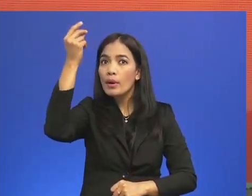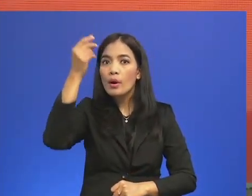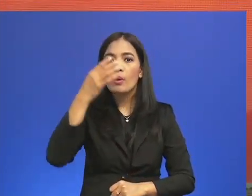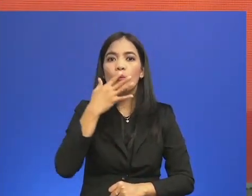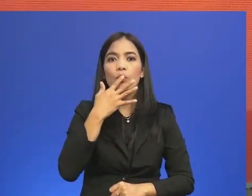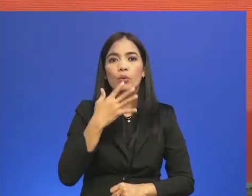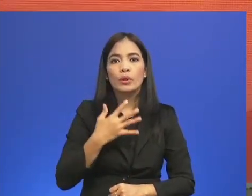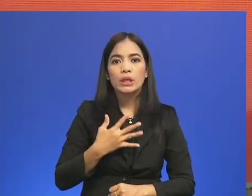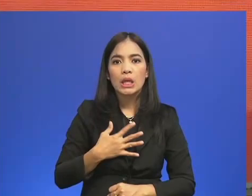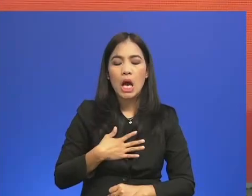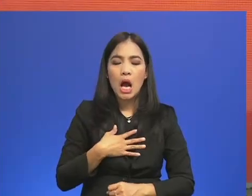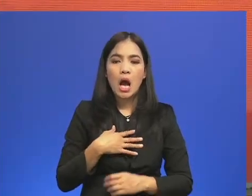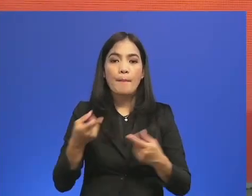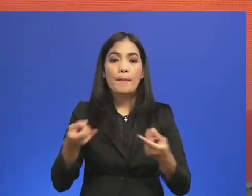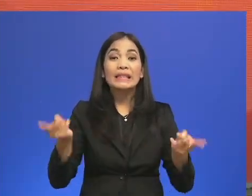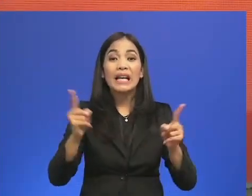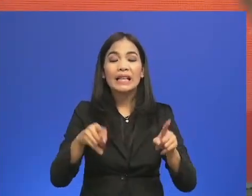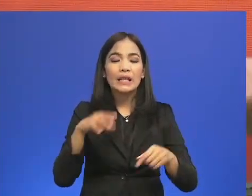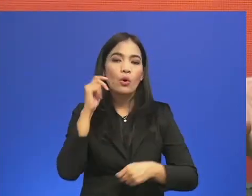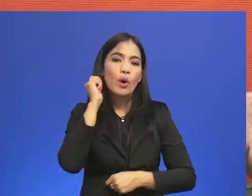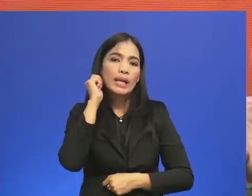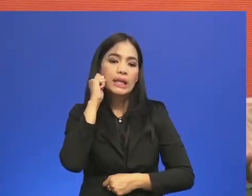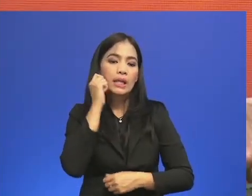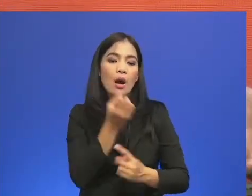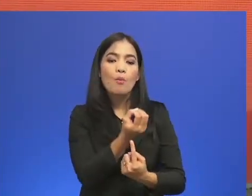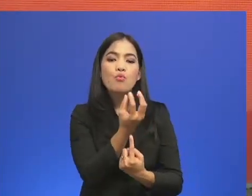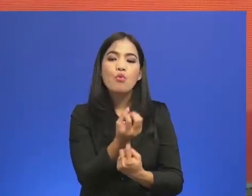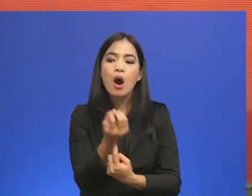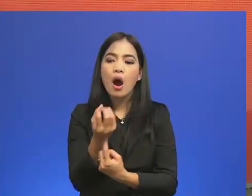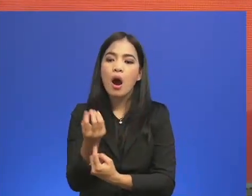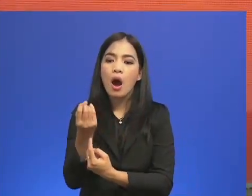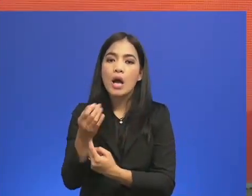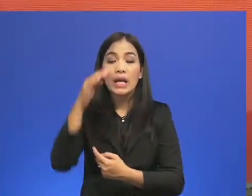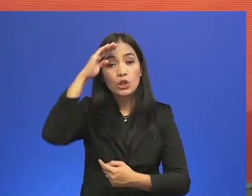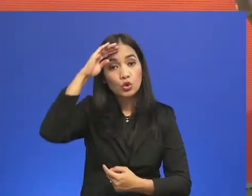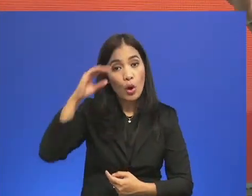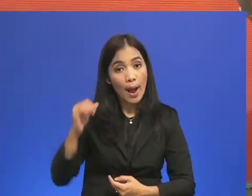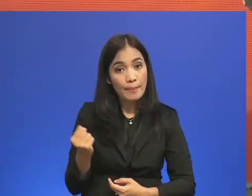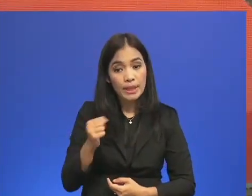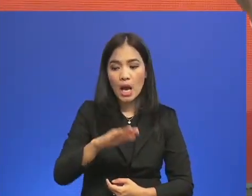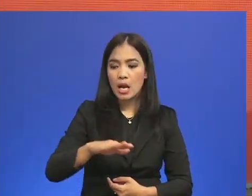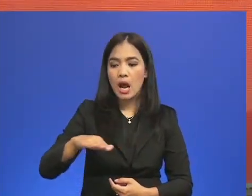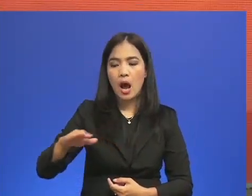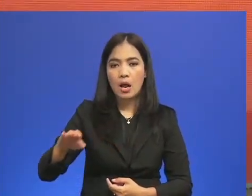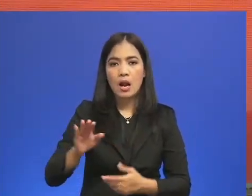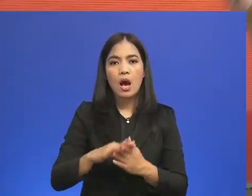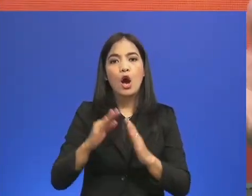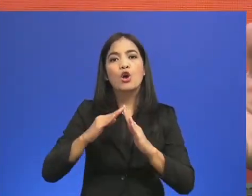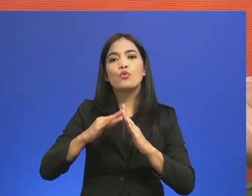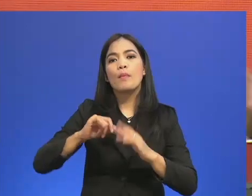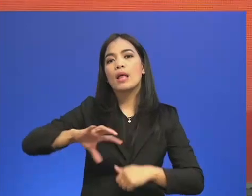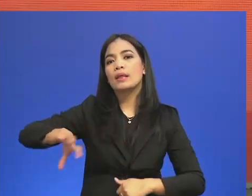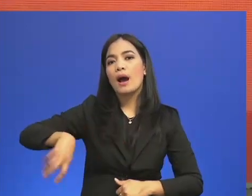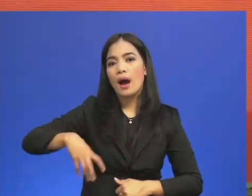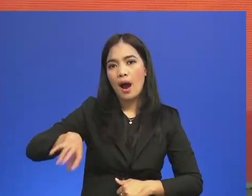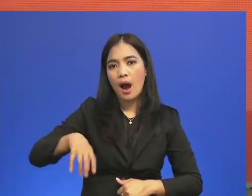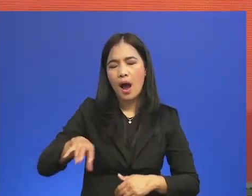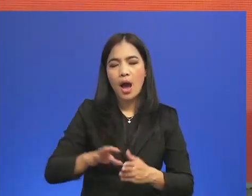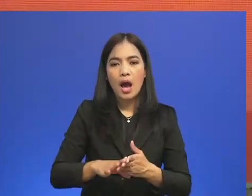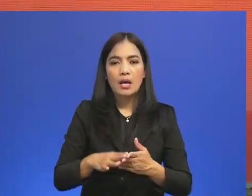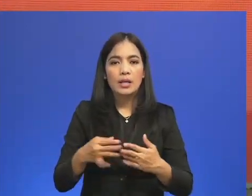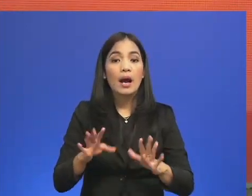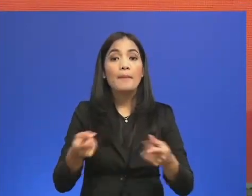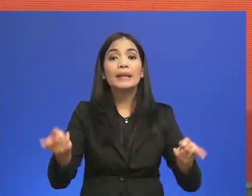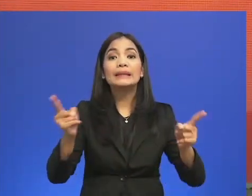membuat kewanitaannya berbunga seindah-indahnya dengan suami, anak-anak, rumah tangga yang membuat ia